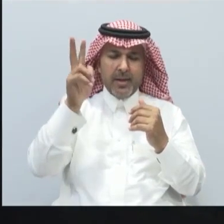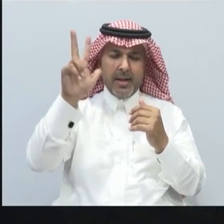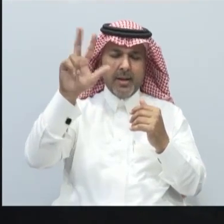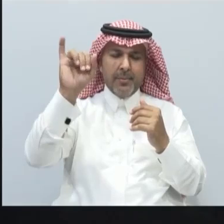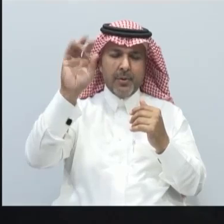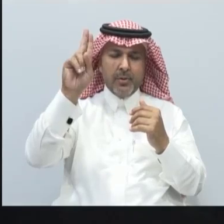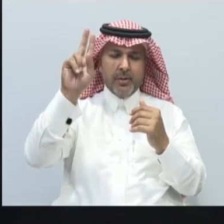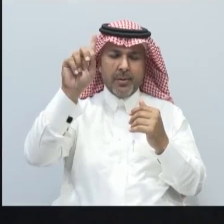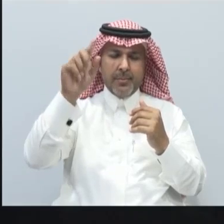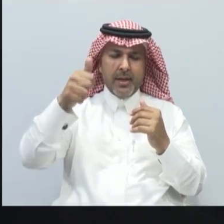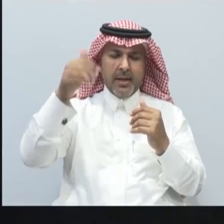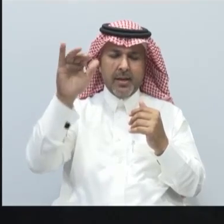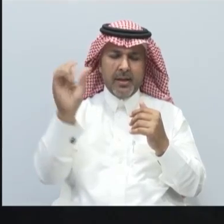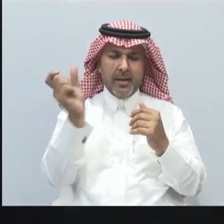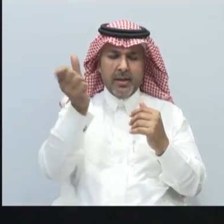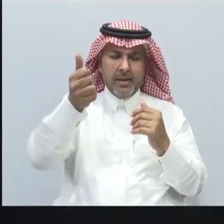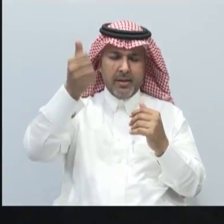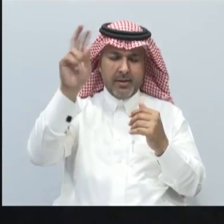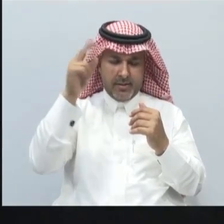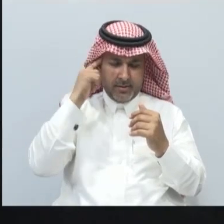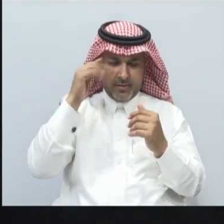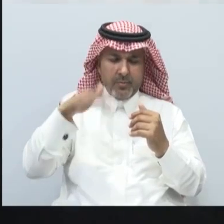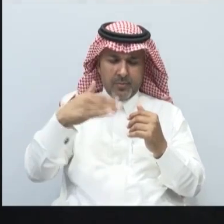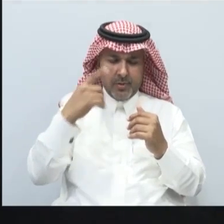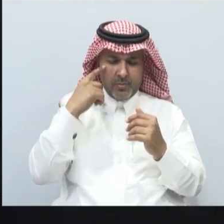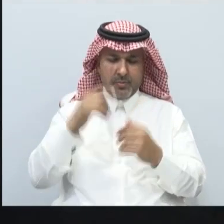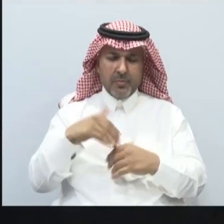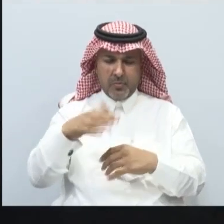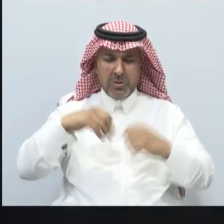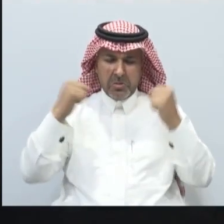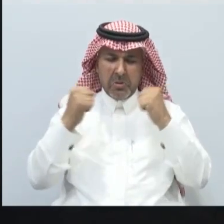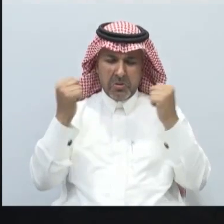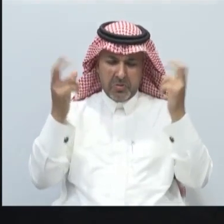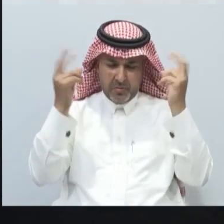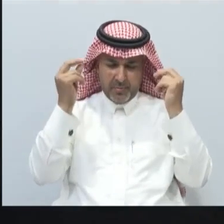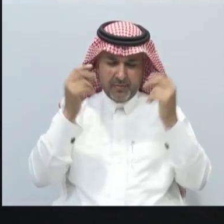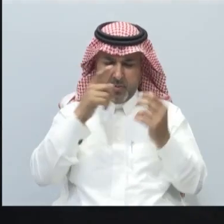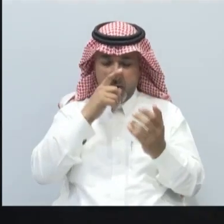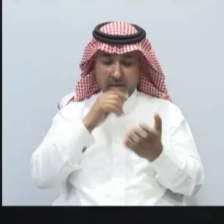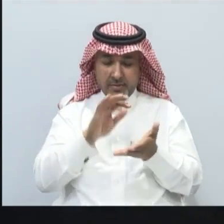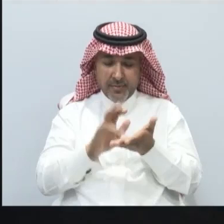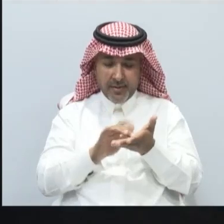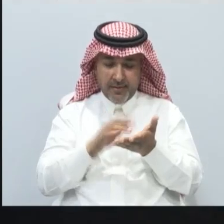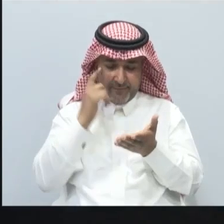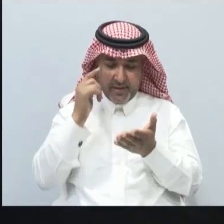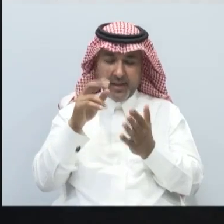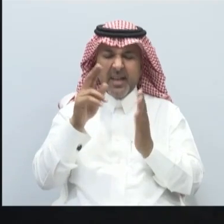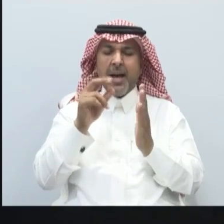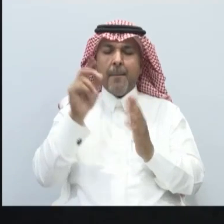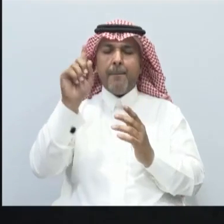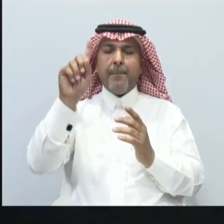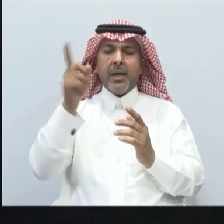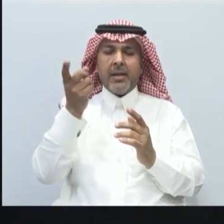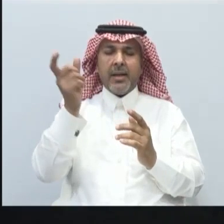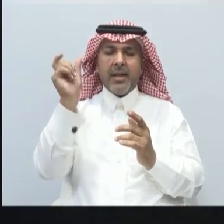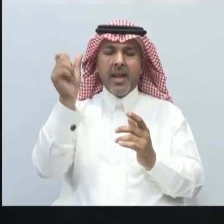حناخذ استكشاف عن طريق برنامج الجيوبرا فاتمنى تكونوا مستعدين في الدرس القادم كل واحد يكون محضر البرنامج سواء اما من خلال اللابتوب